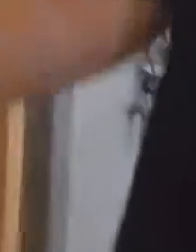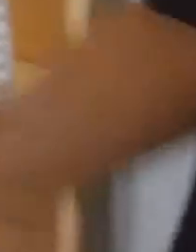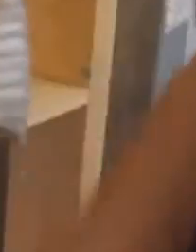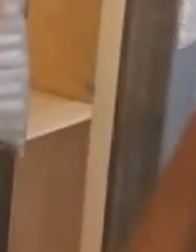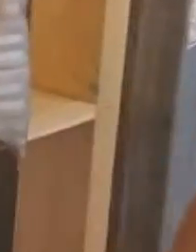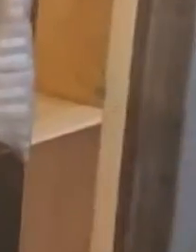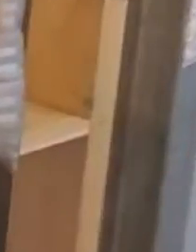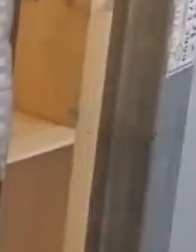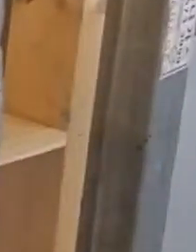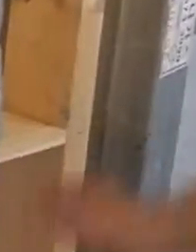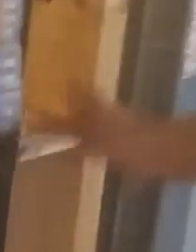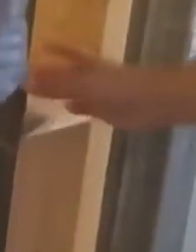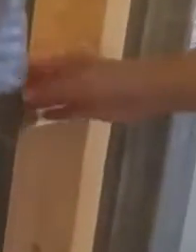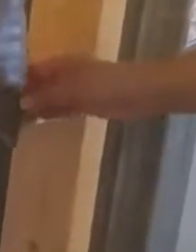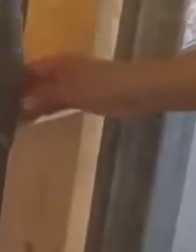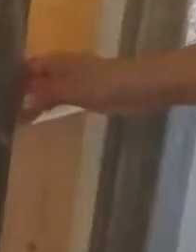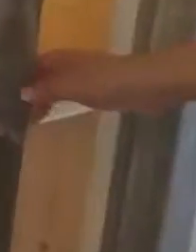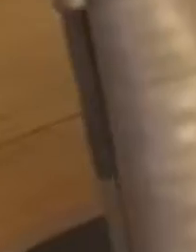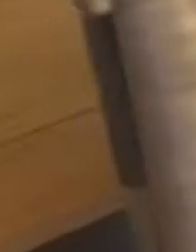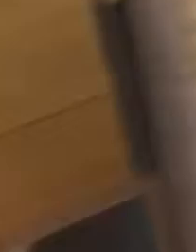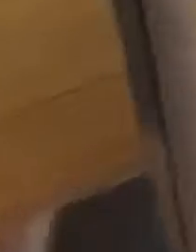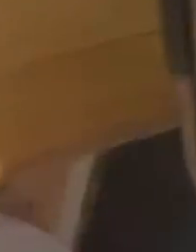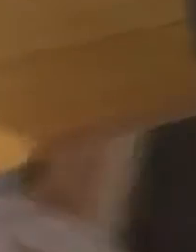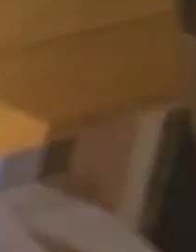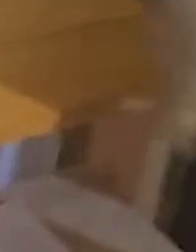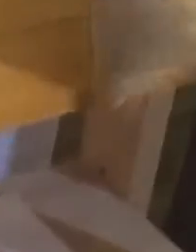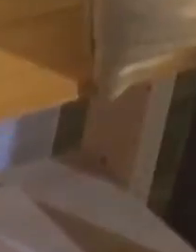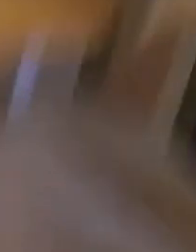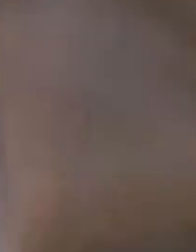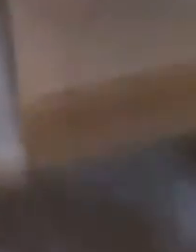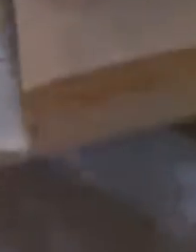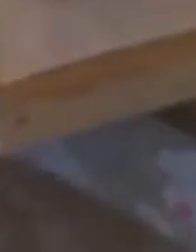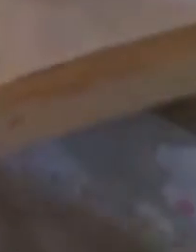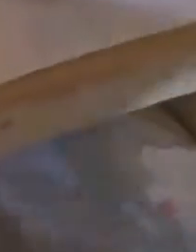어, 굉장하네요. 진짜 안전벨트야. 진짜 짱짱하다.